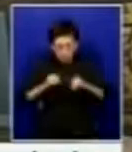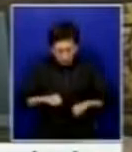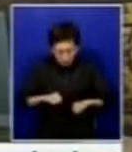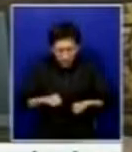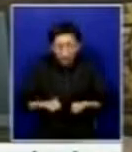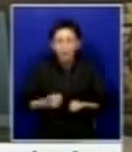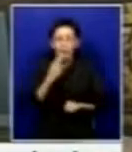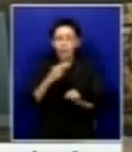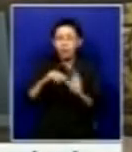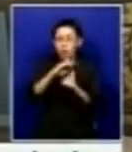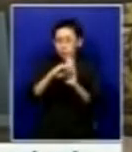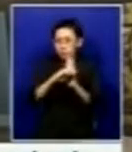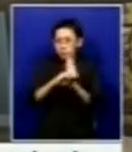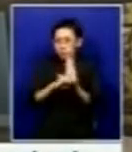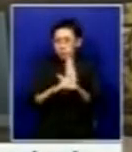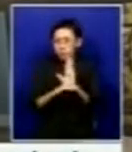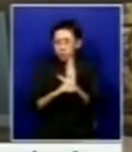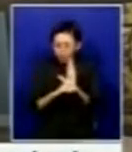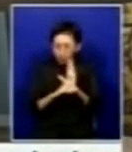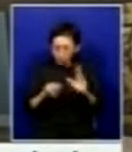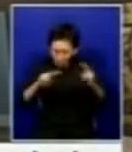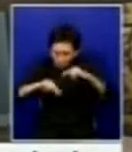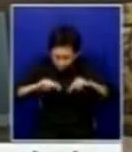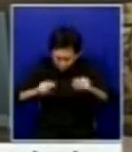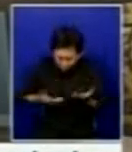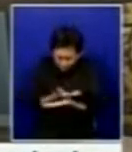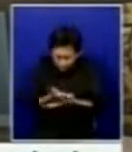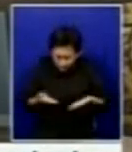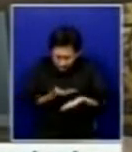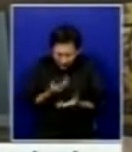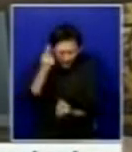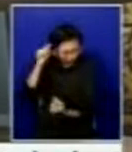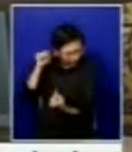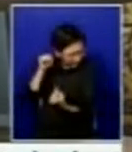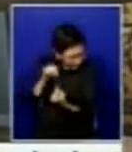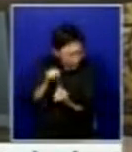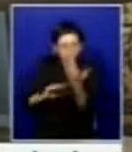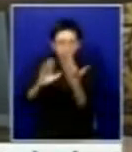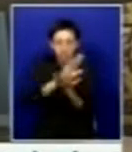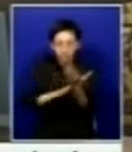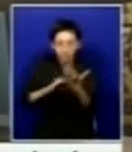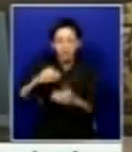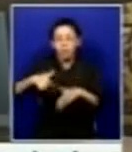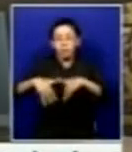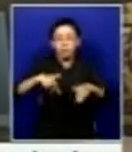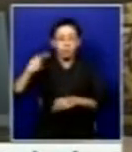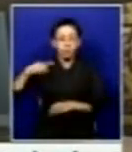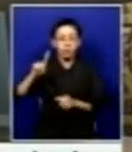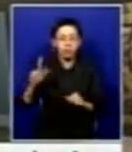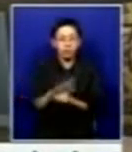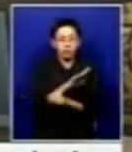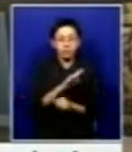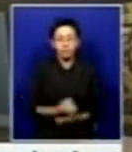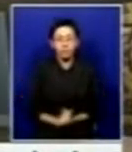หลักการในการที่จะพิจารณาเพื่อเป็นประโยชน์สูงสุดกับประเทศชาติบ้านเมืองและพี่น้องประชาชนสไลด์แผ่